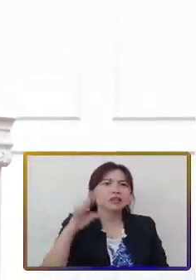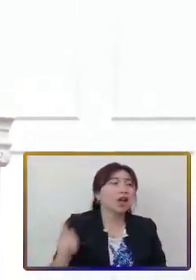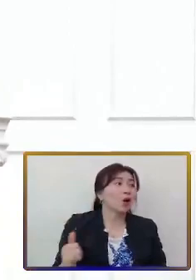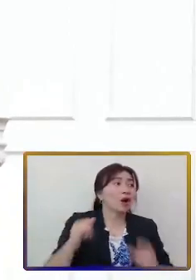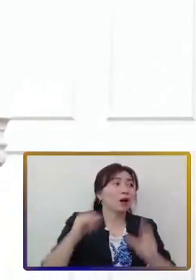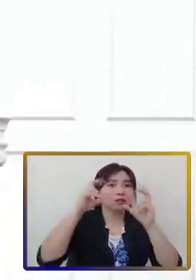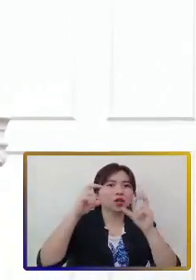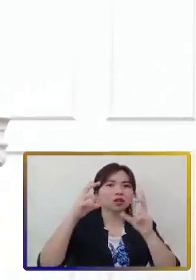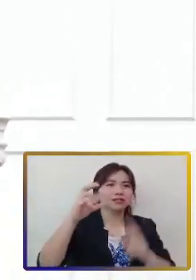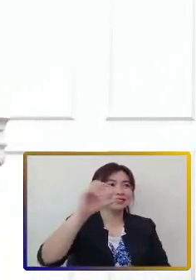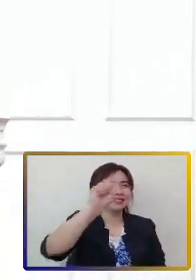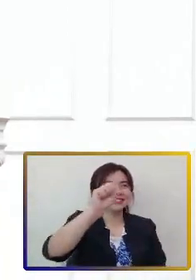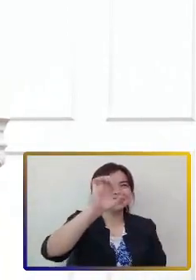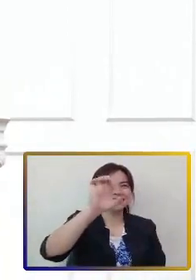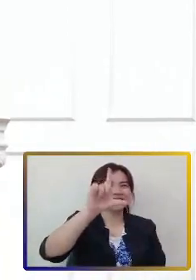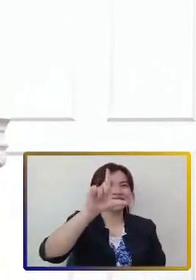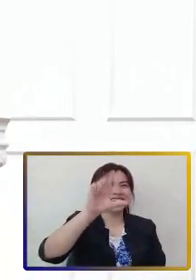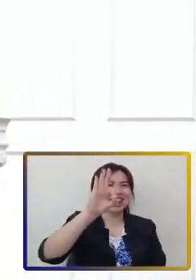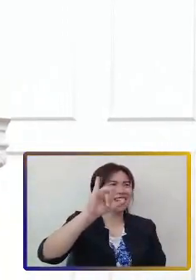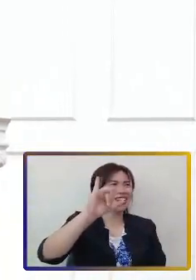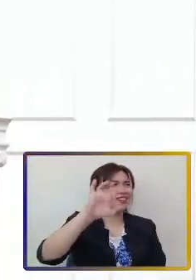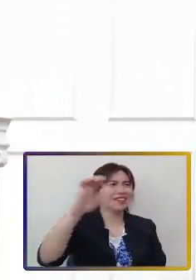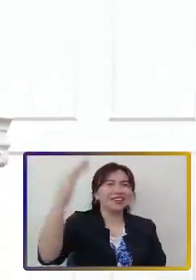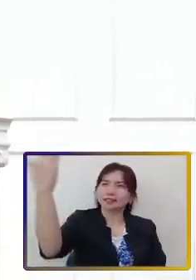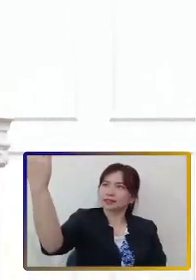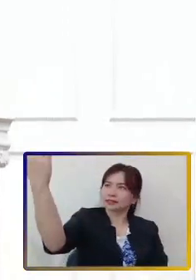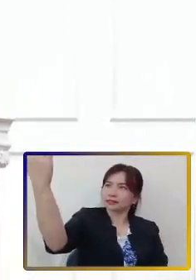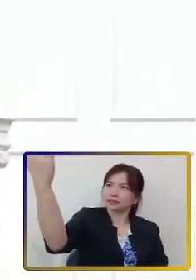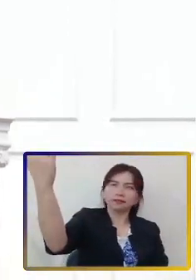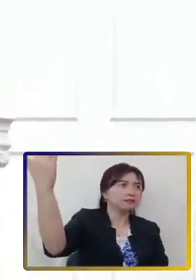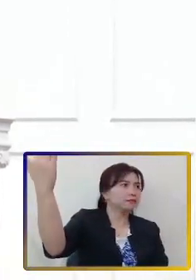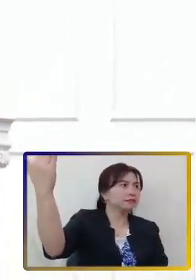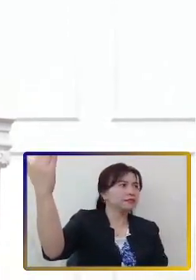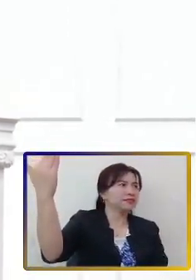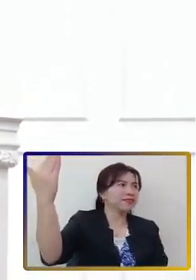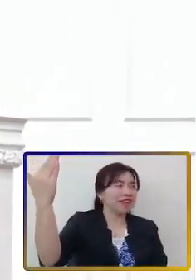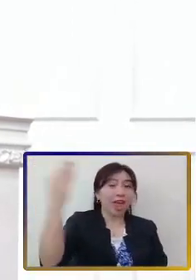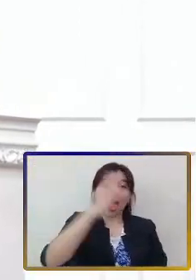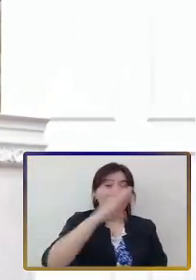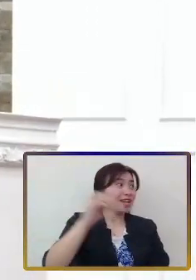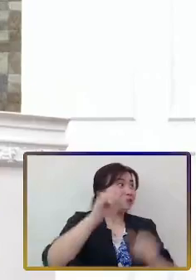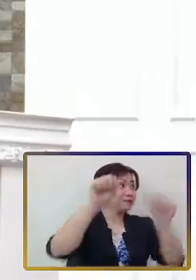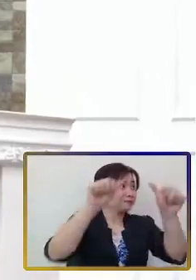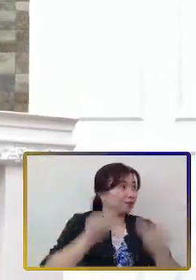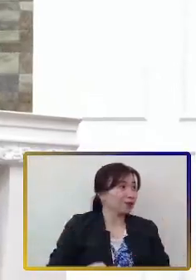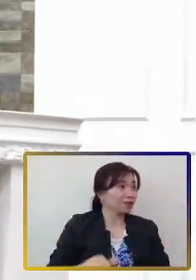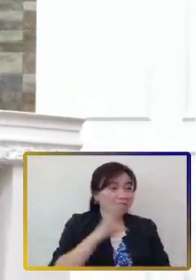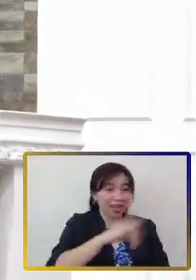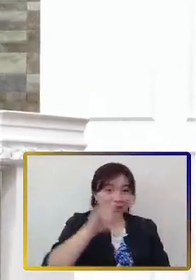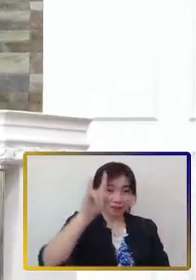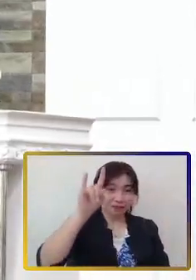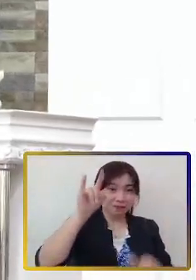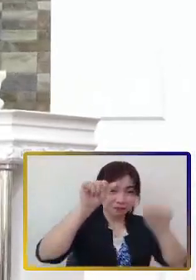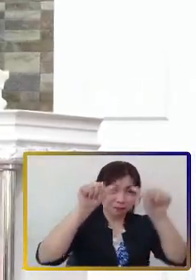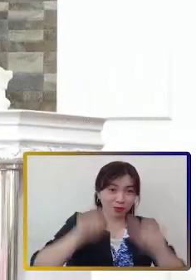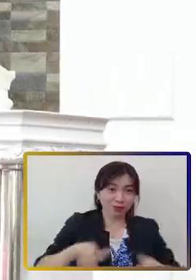kasinungalingan gagawa ka ng gagawa ka sa m story magpo-post finding myself nag nag-selfie ka